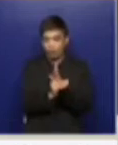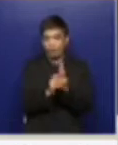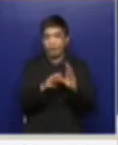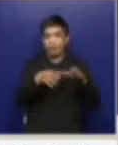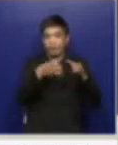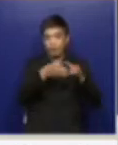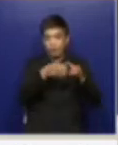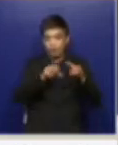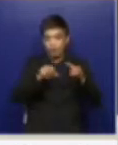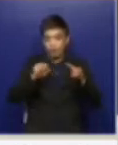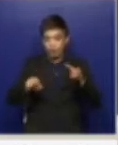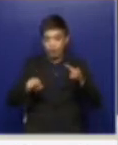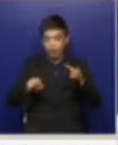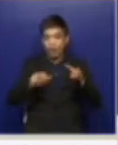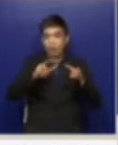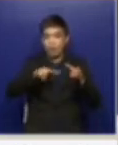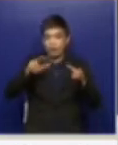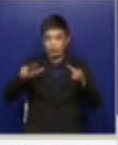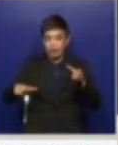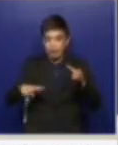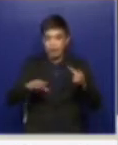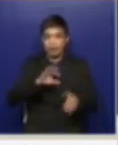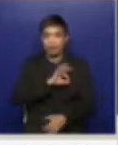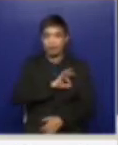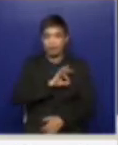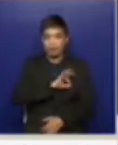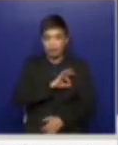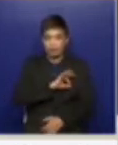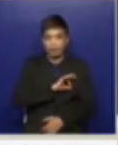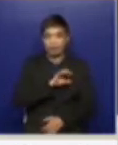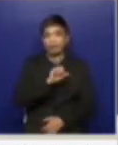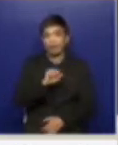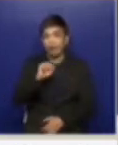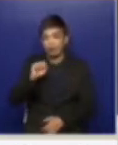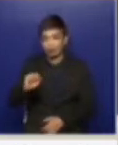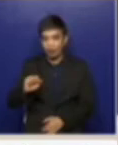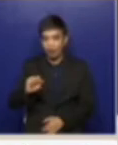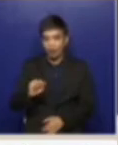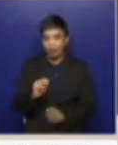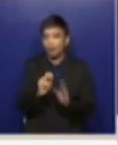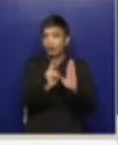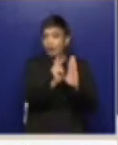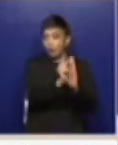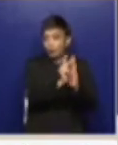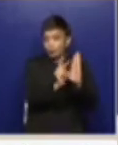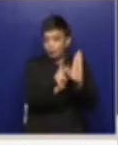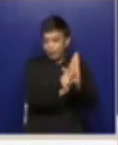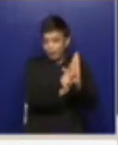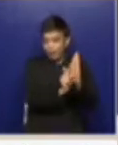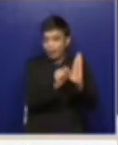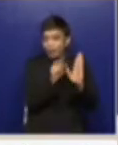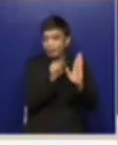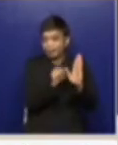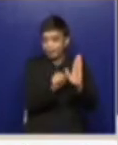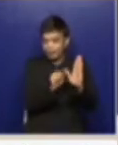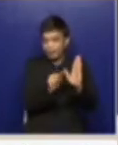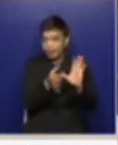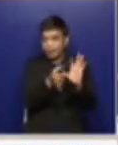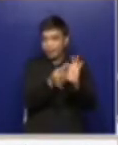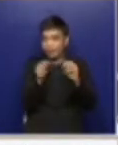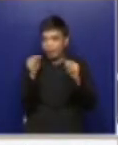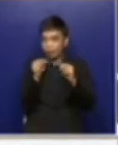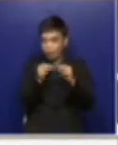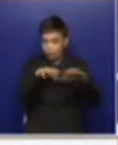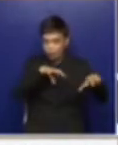ณะสมาชิกรัฐสภาสำหรับกฎหมายซึ่งเป็นกฎหมายเกี่ยวกับการปฏิรูปและด